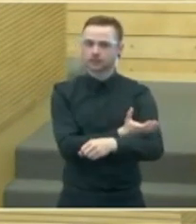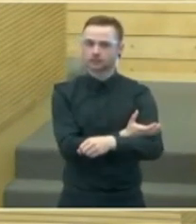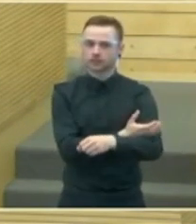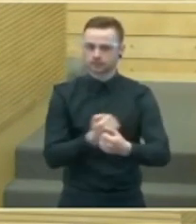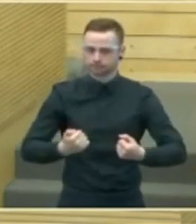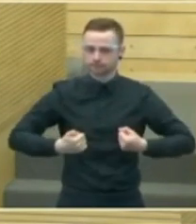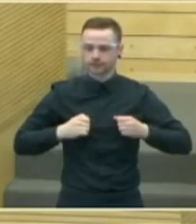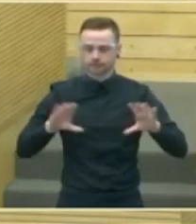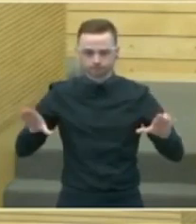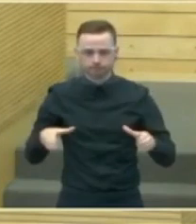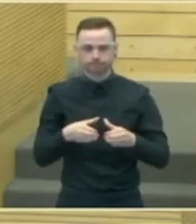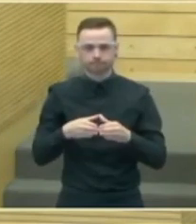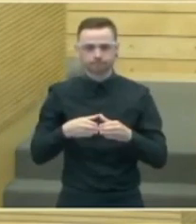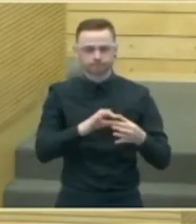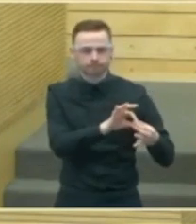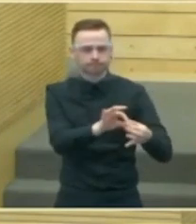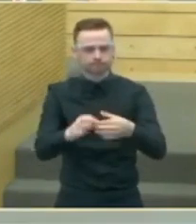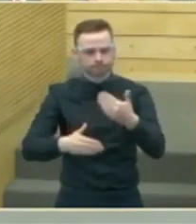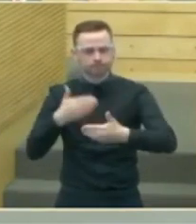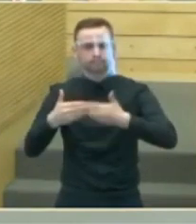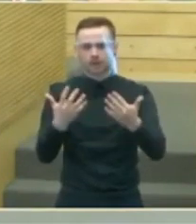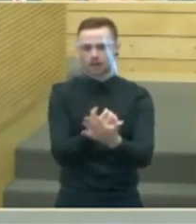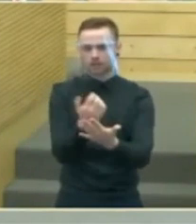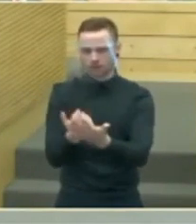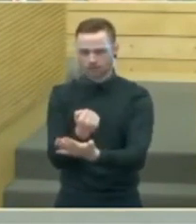jėgų ir pasiruošę naujiems išbandymams.